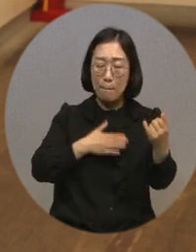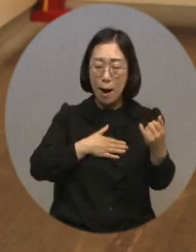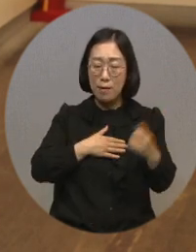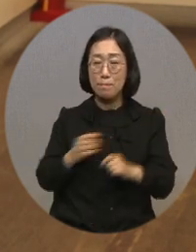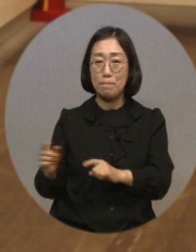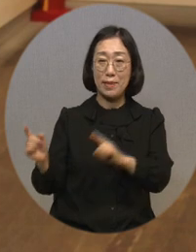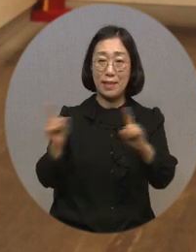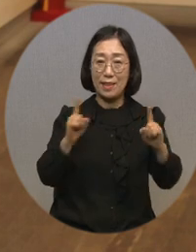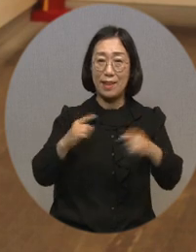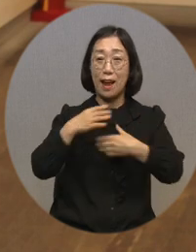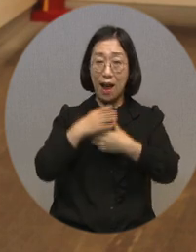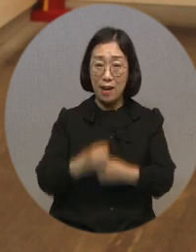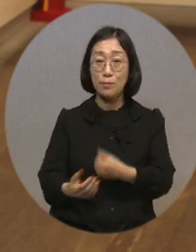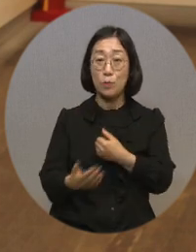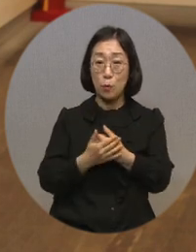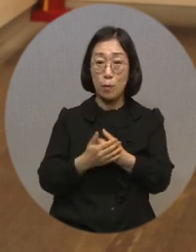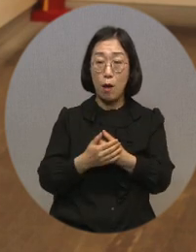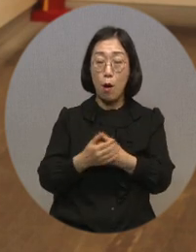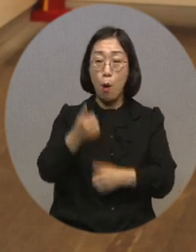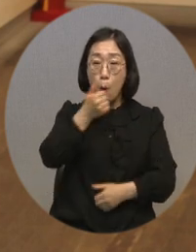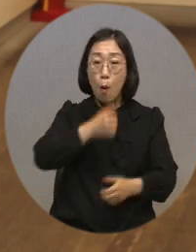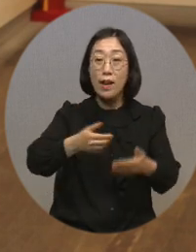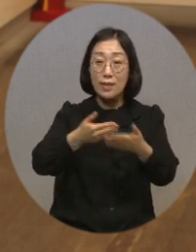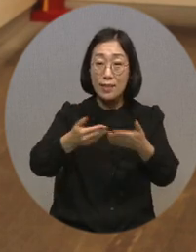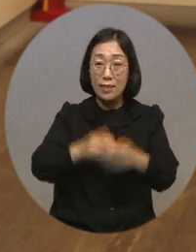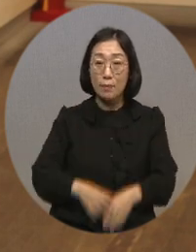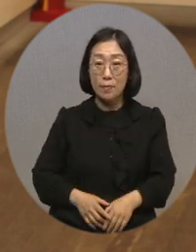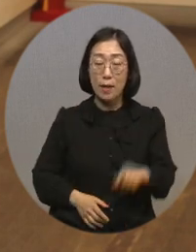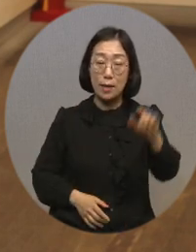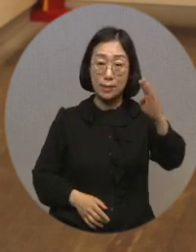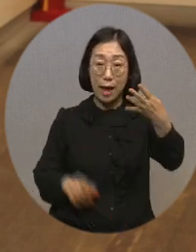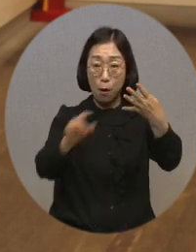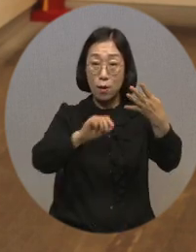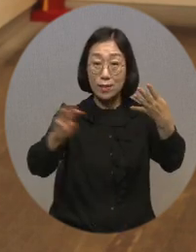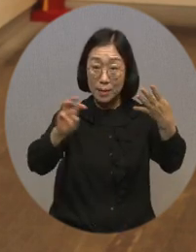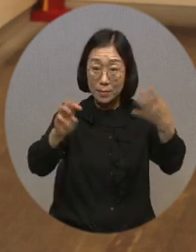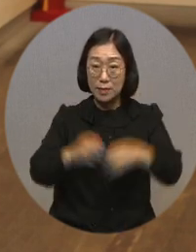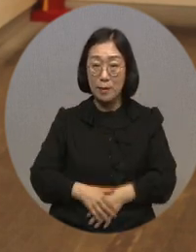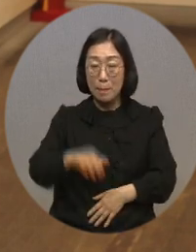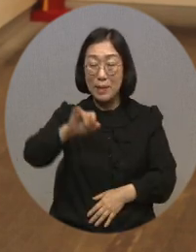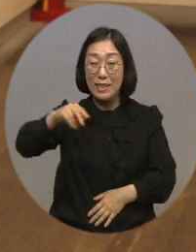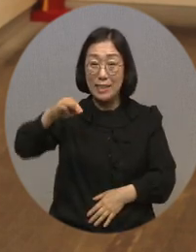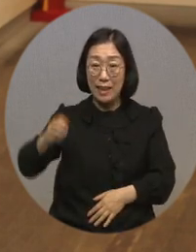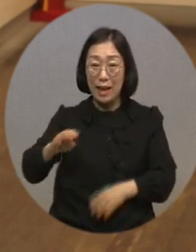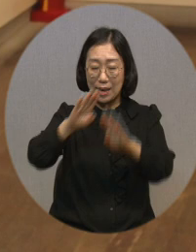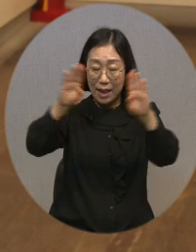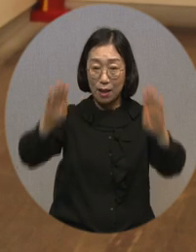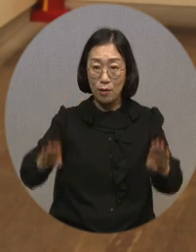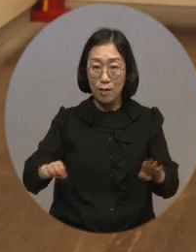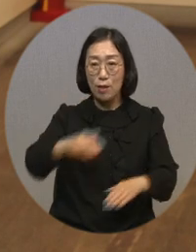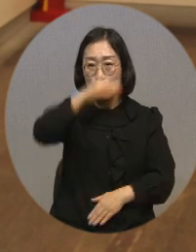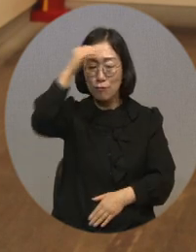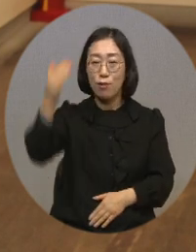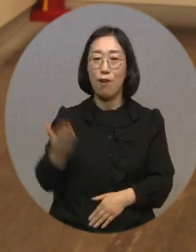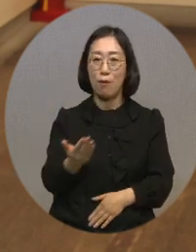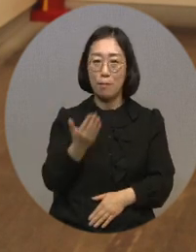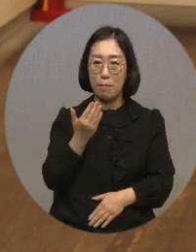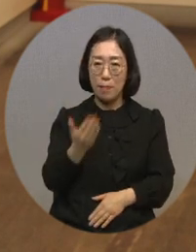안정을 가져다 준 고양이들의 그림은 오는 30일까지 곡성 미실란 갤러리에서 만나보실 수